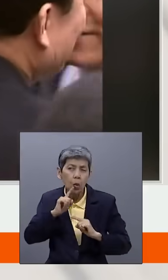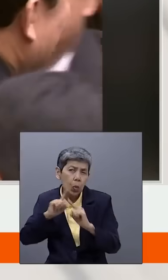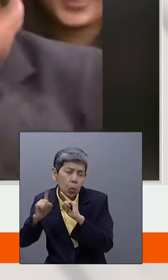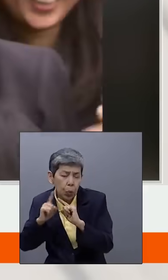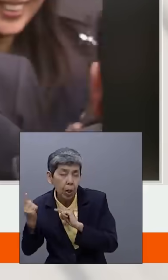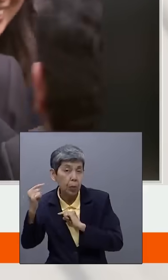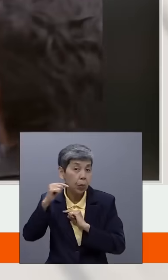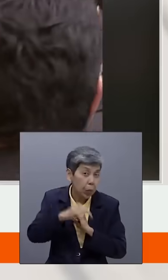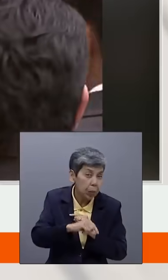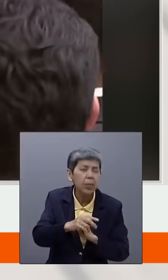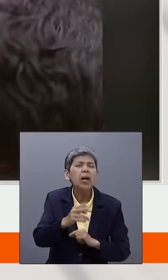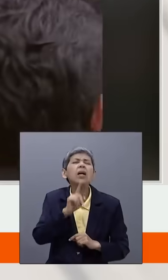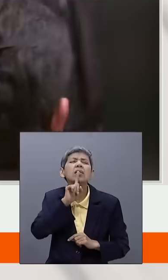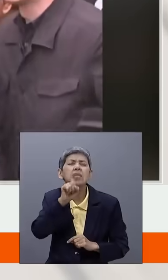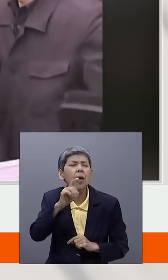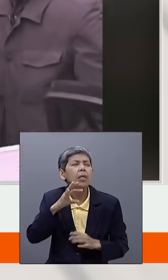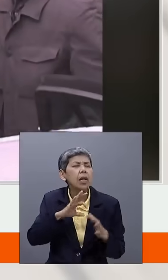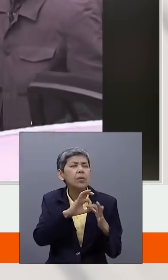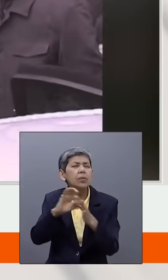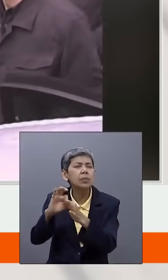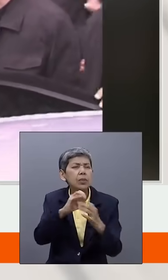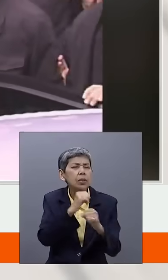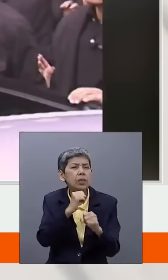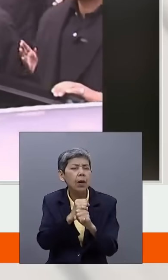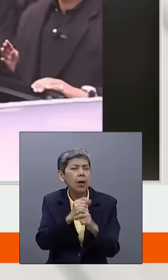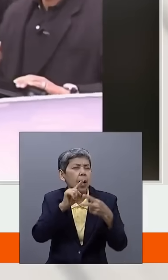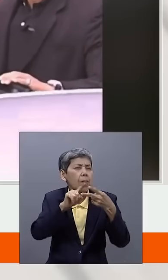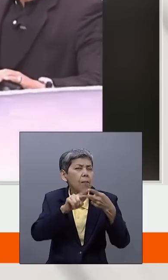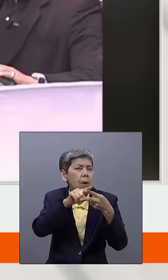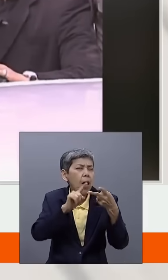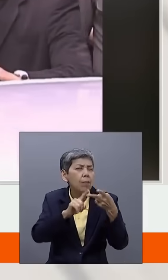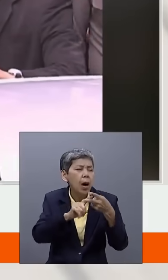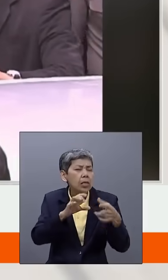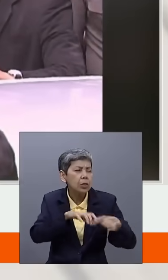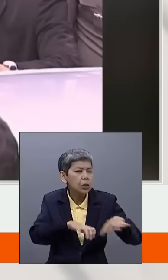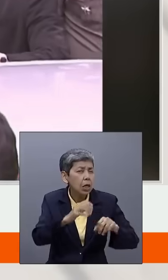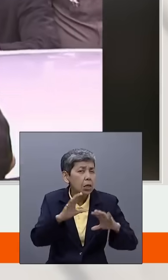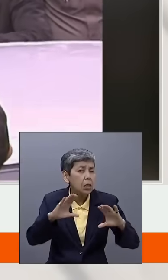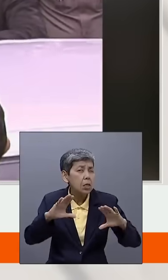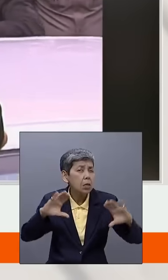อนอาจารย์มองความเชื่อมโยงของ2เรื่องสมมุติฐานนี้ยังไงคะ